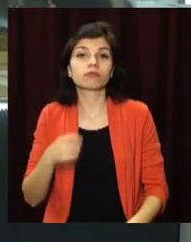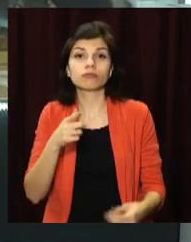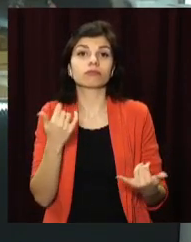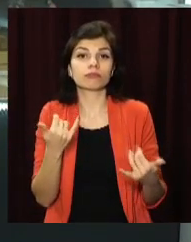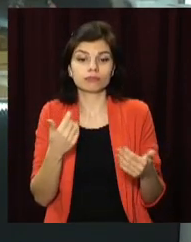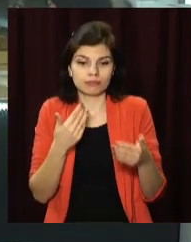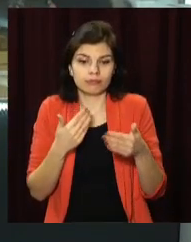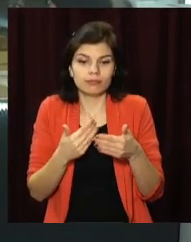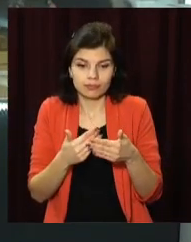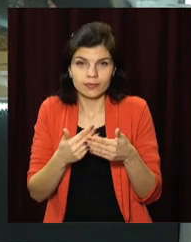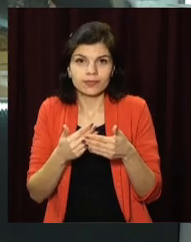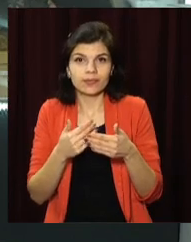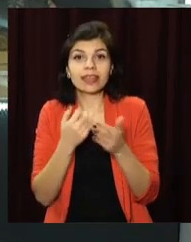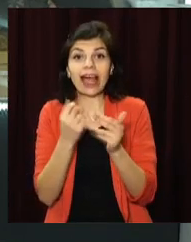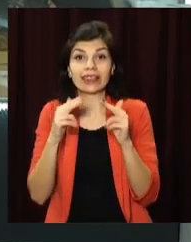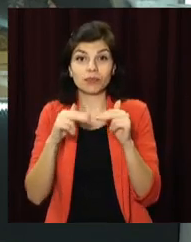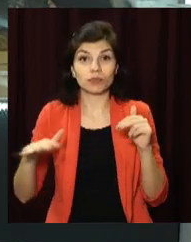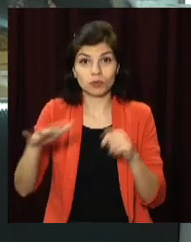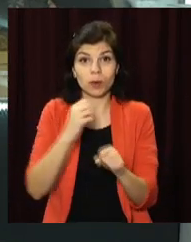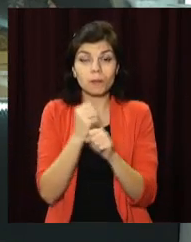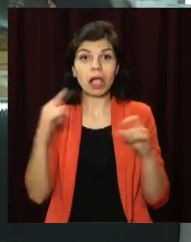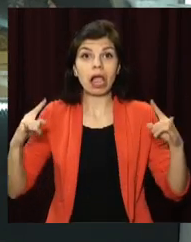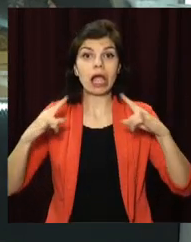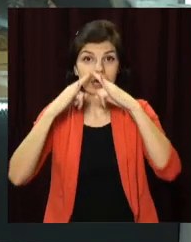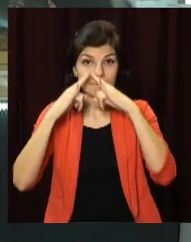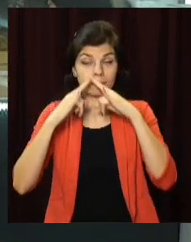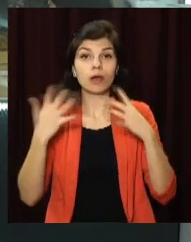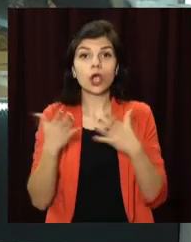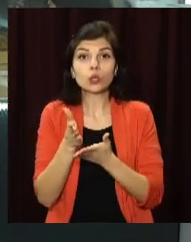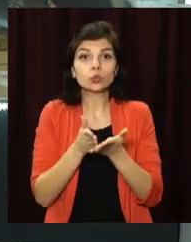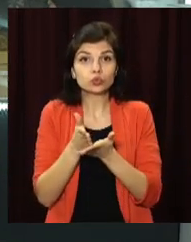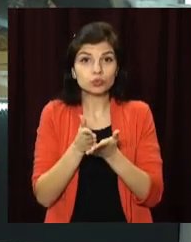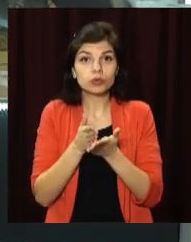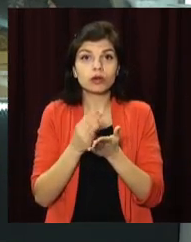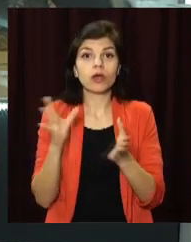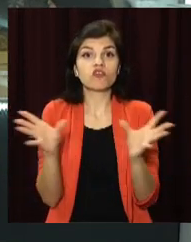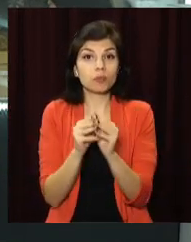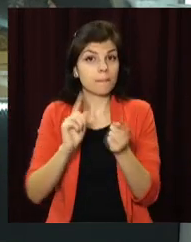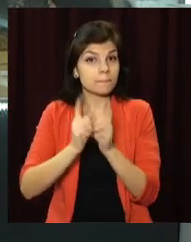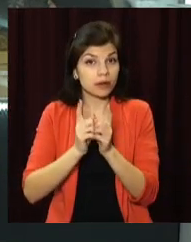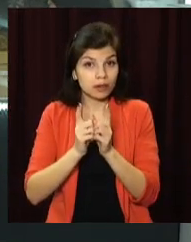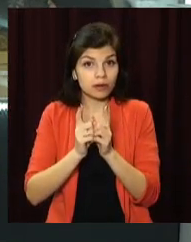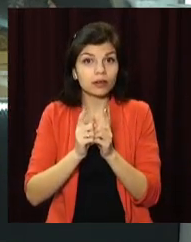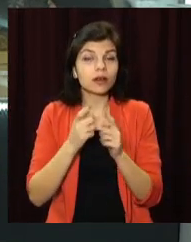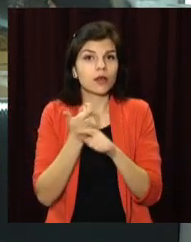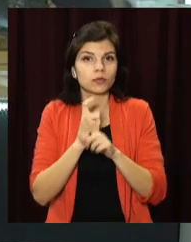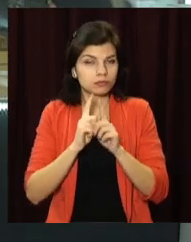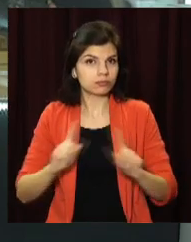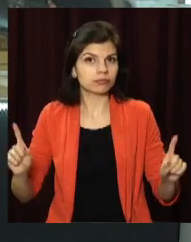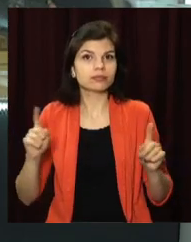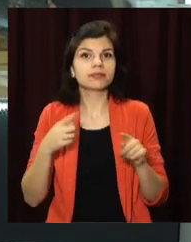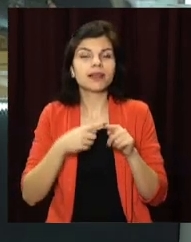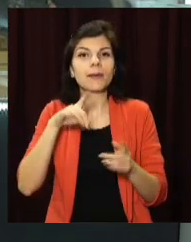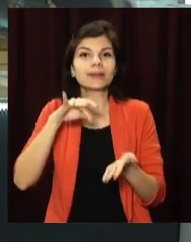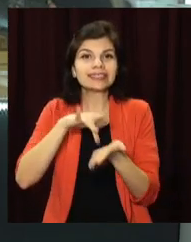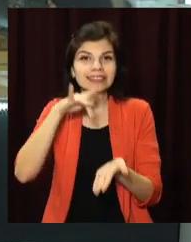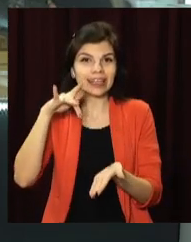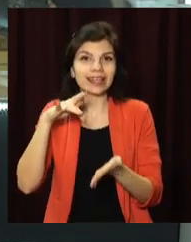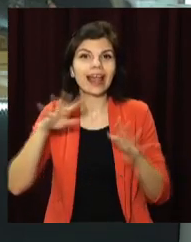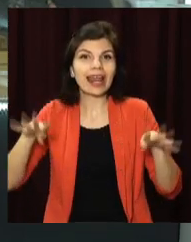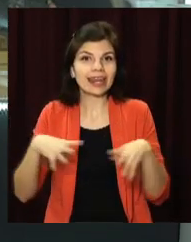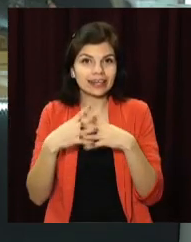На Дніпропетровщині працює храм, у якому службу правлять із сурдоперекладом. Інклюзивна церква працює при Центрі реабілітації, фізичної